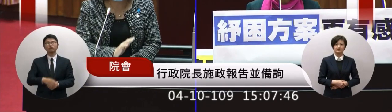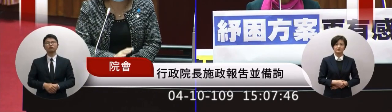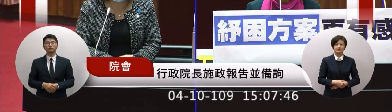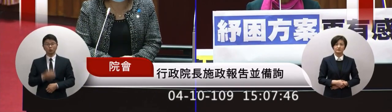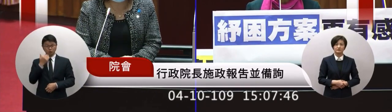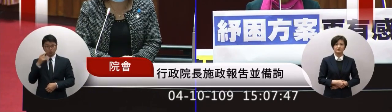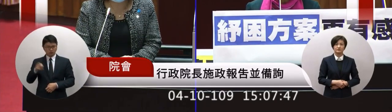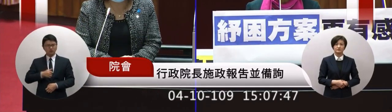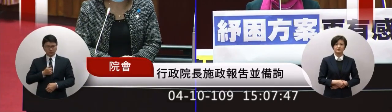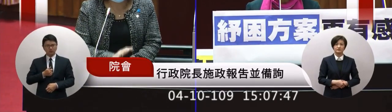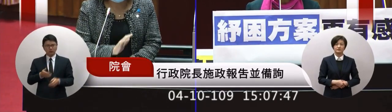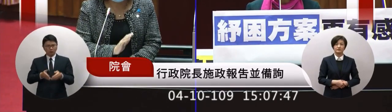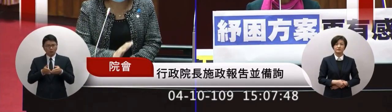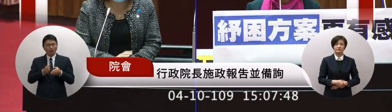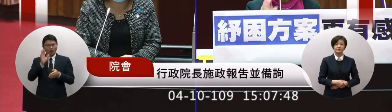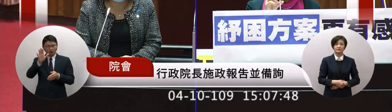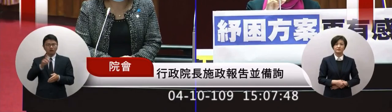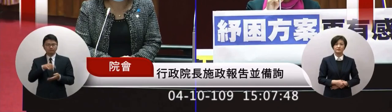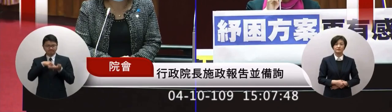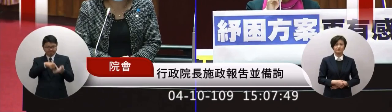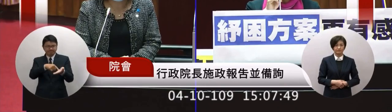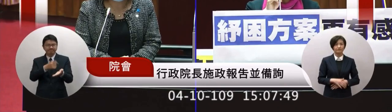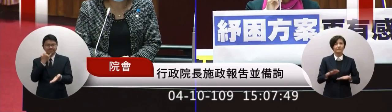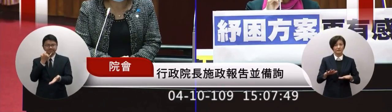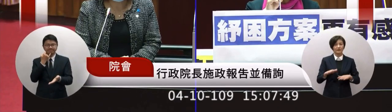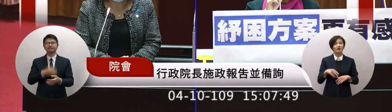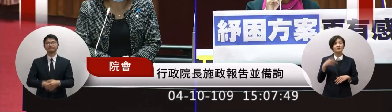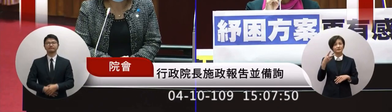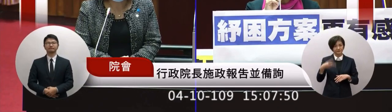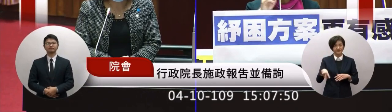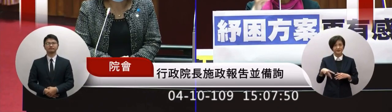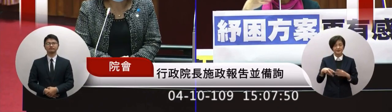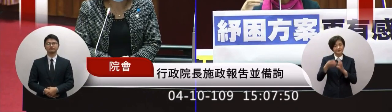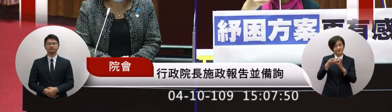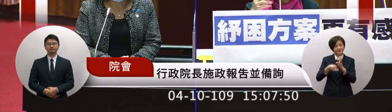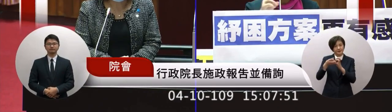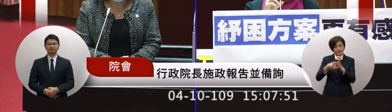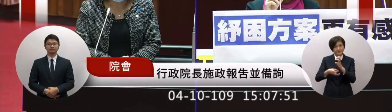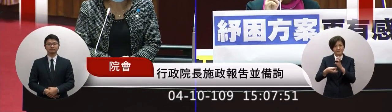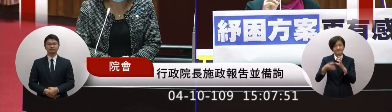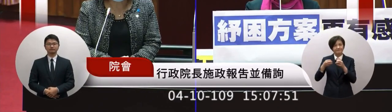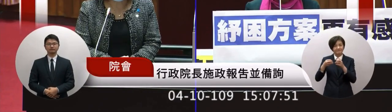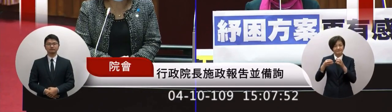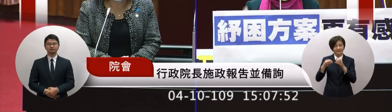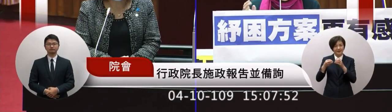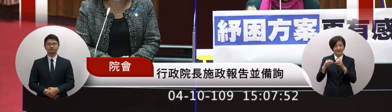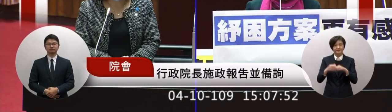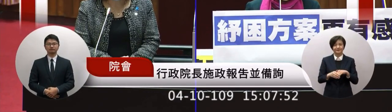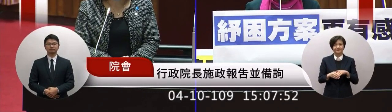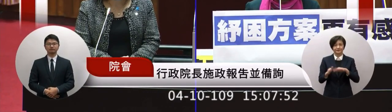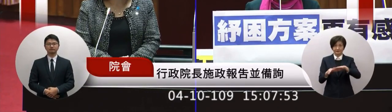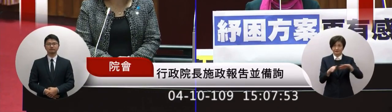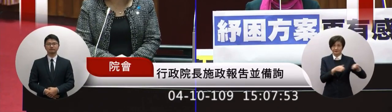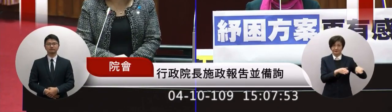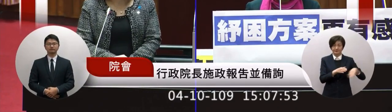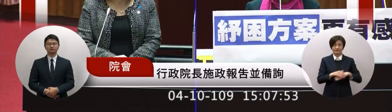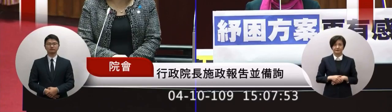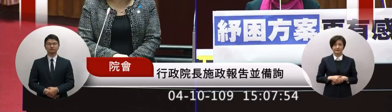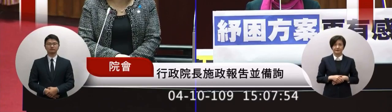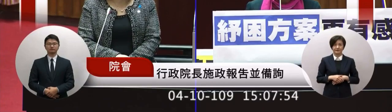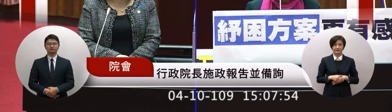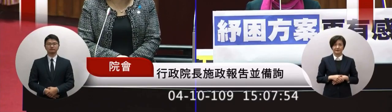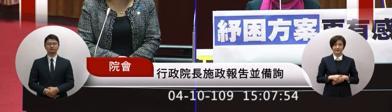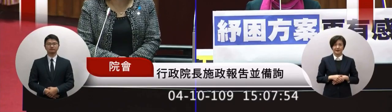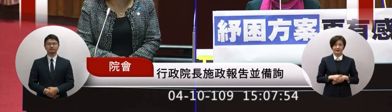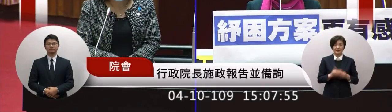哈参与这个申请。 这个我们再来详细切磋一下哈。 是。 另外，针对这个充